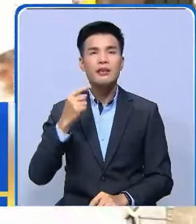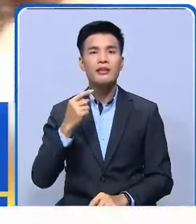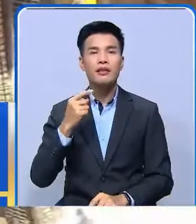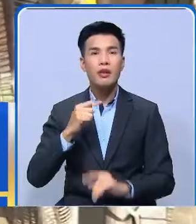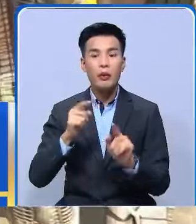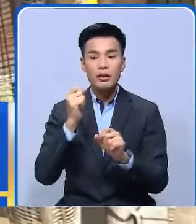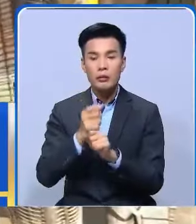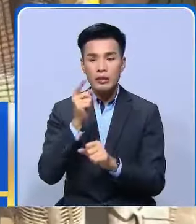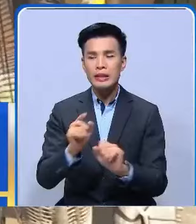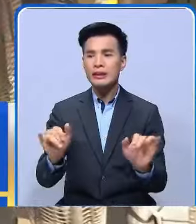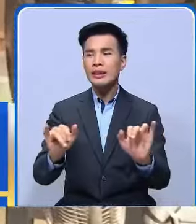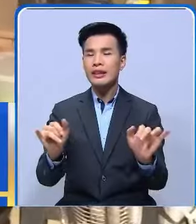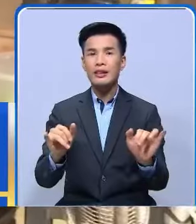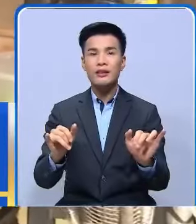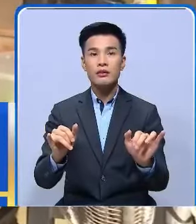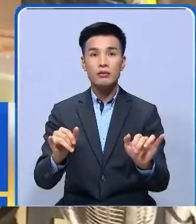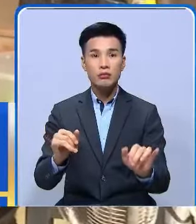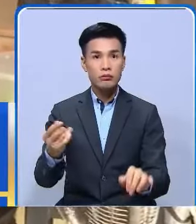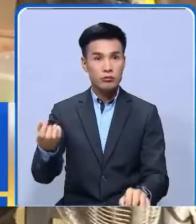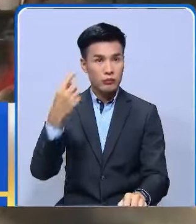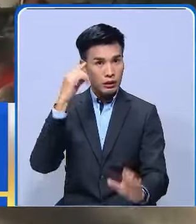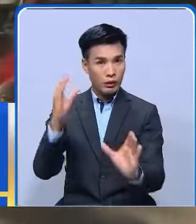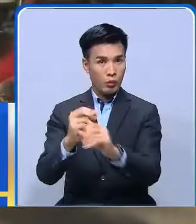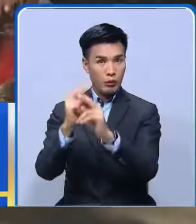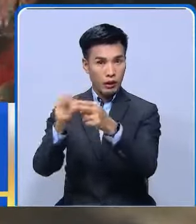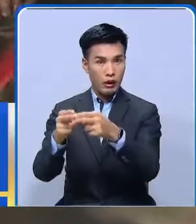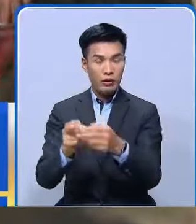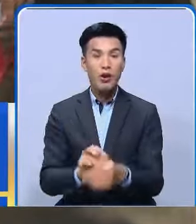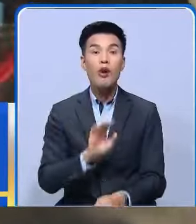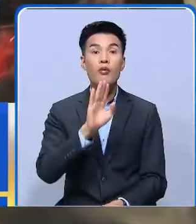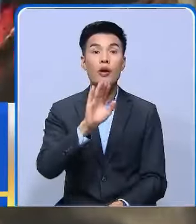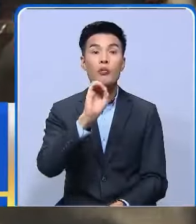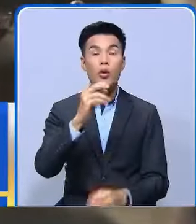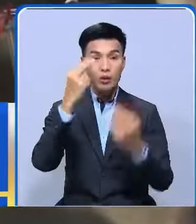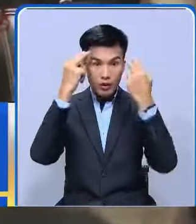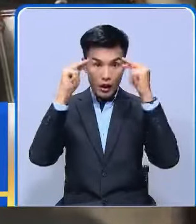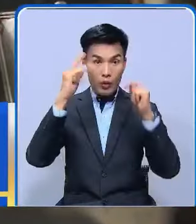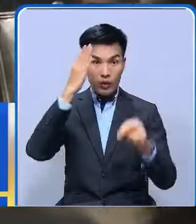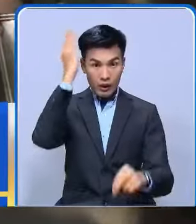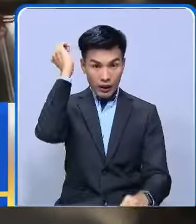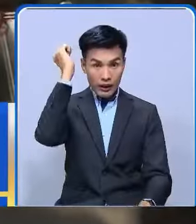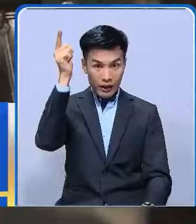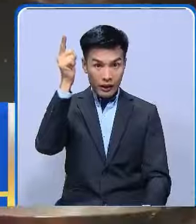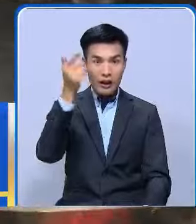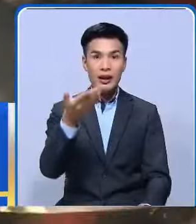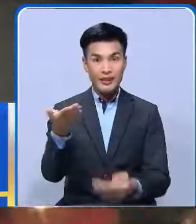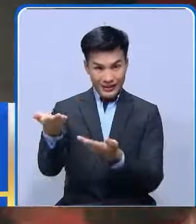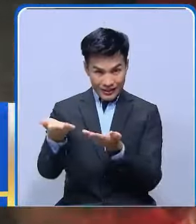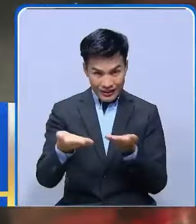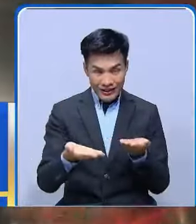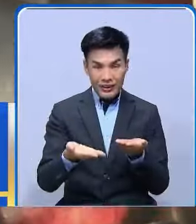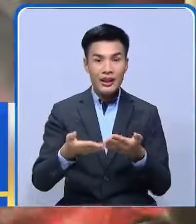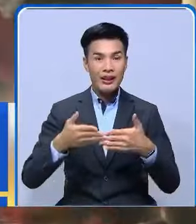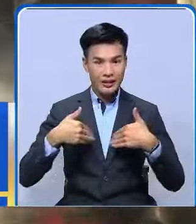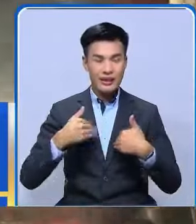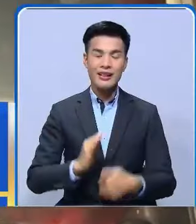ไม่ได้อยากจะทำจริงๆอะไรอย่างเงี้ยนะคะแล้วก็ฝากบอกไปถึงนายกอุ๊งอิ๊งด้วยนะคะบอกว่ายินดีให้นายกมาชิมอาหารที่ร้านจะถือว่าเ